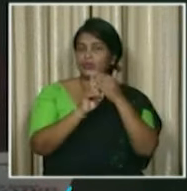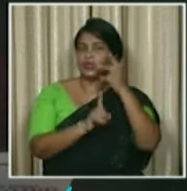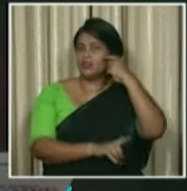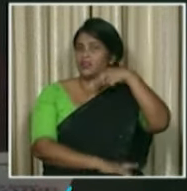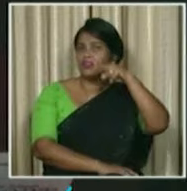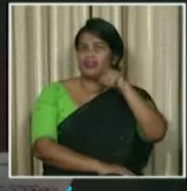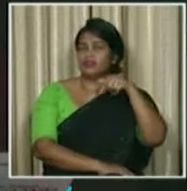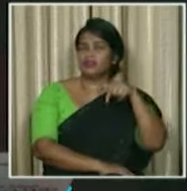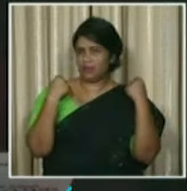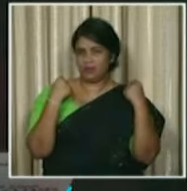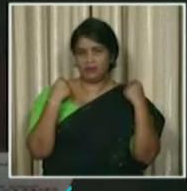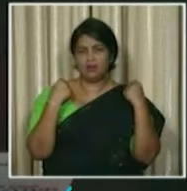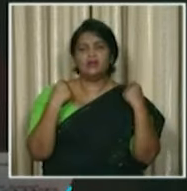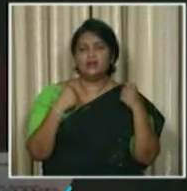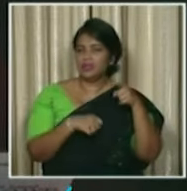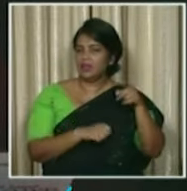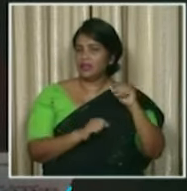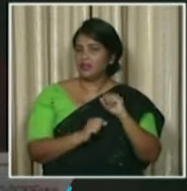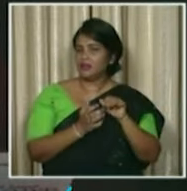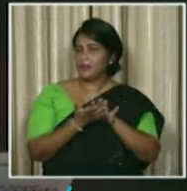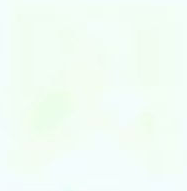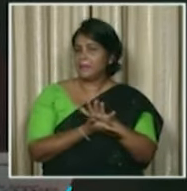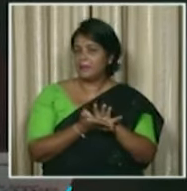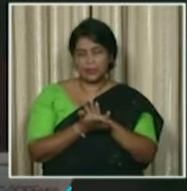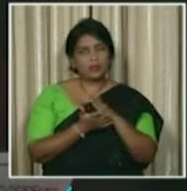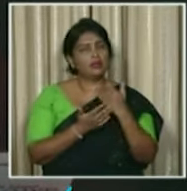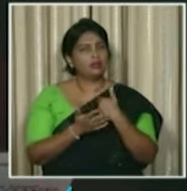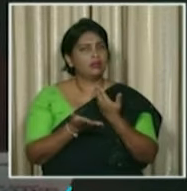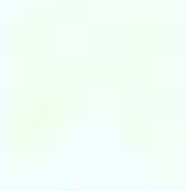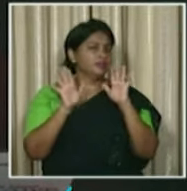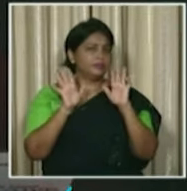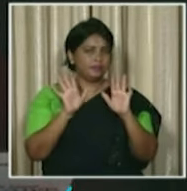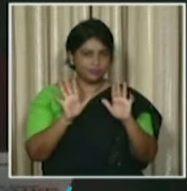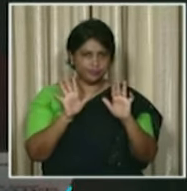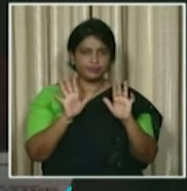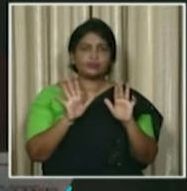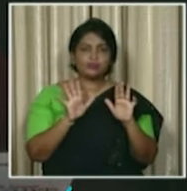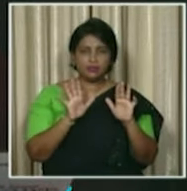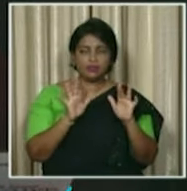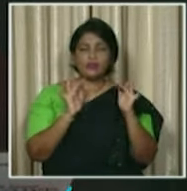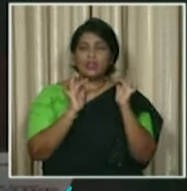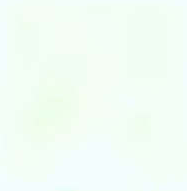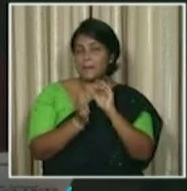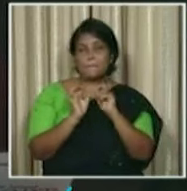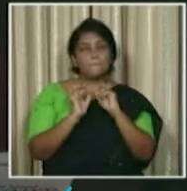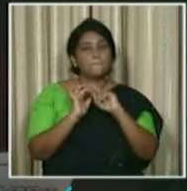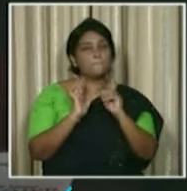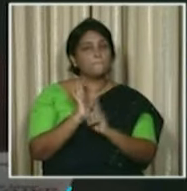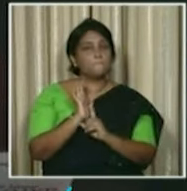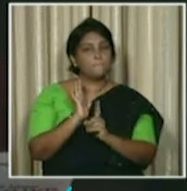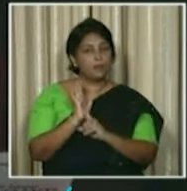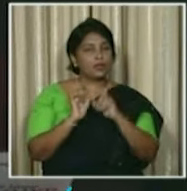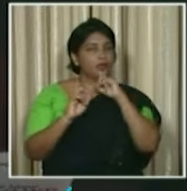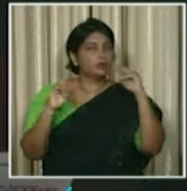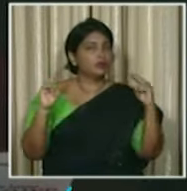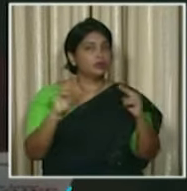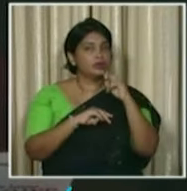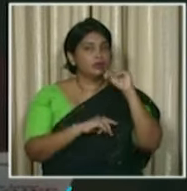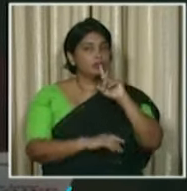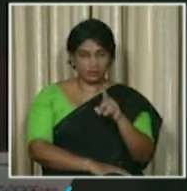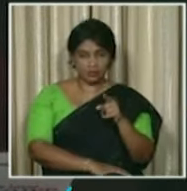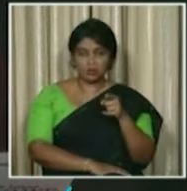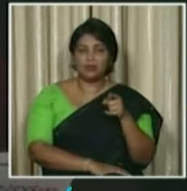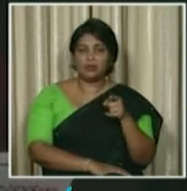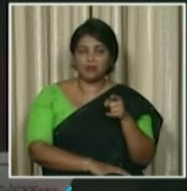විශ්වාසය අද භංග වෙලා තිබෙනවා. මොකද පැහැදිලිවම අපි අවස්ථා 9කදී ඔන්ලයින් සේෆ්ටි බිල් එකේ ශ්‍රේෂ්ඨාධිකරණයේ යෝජනා